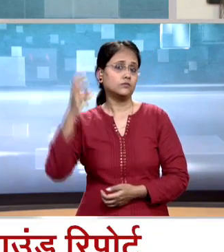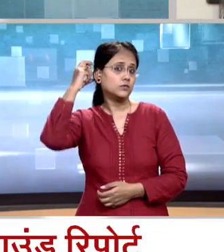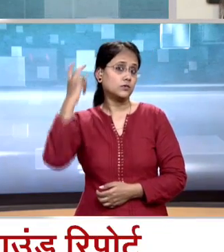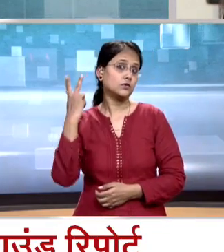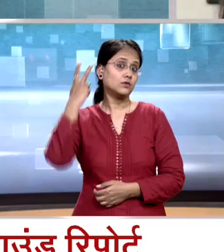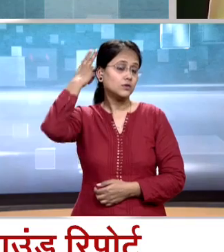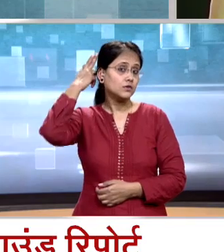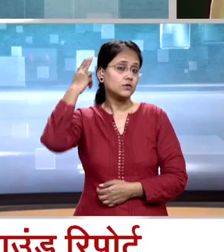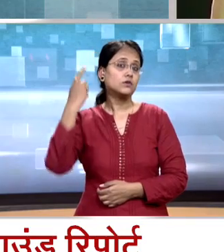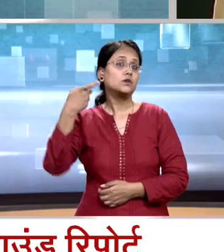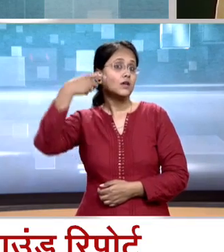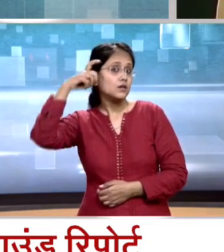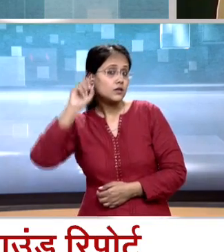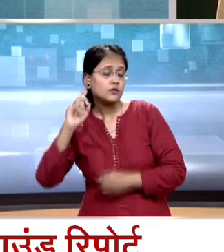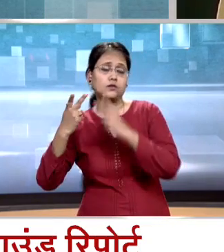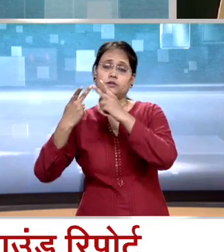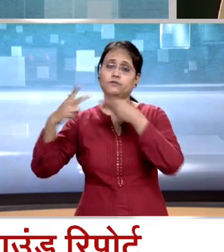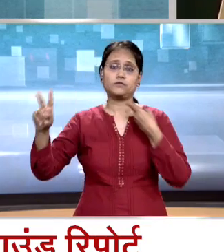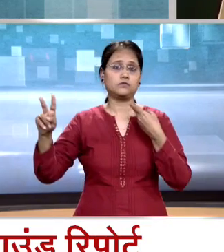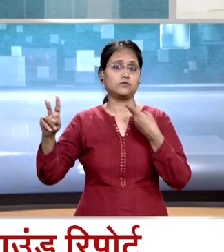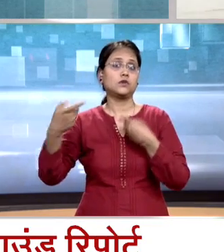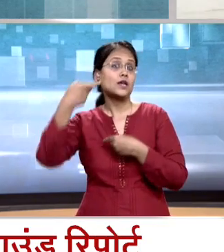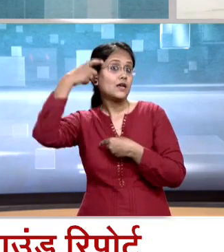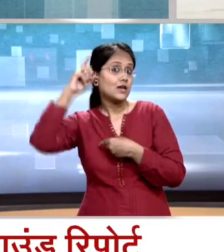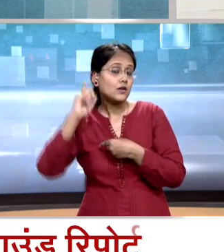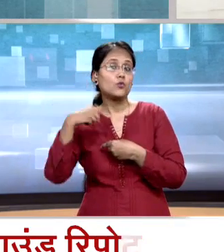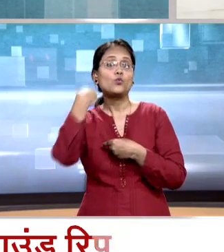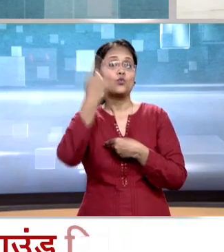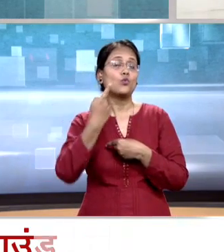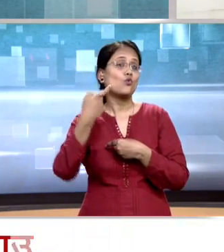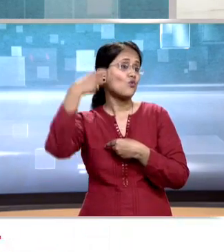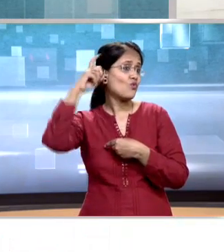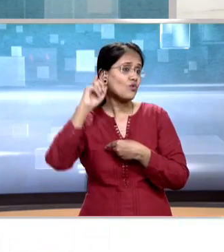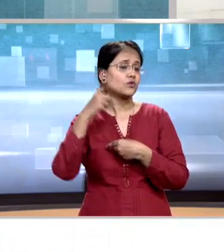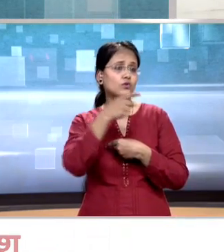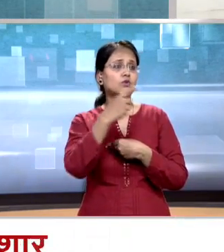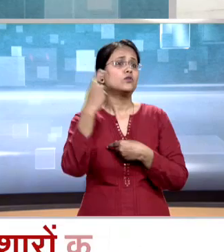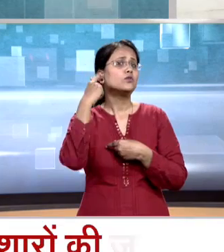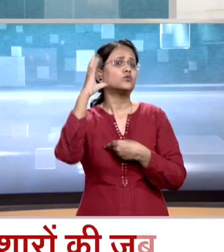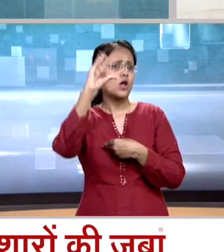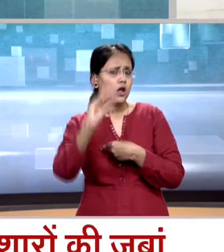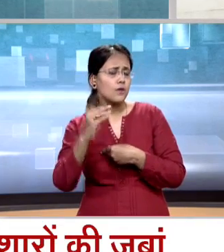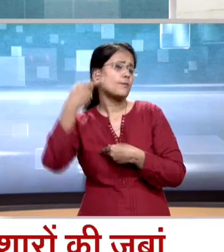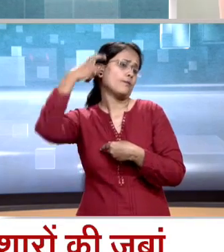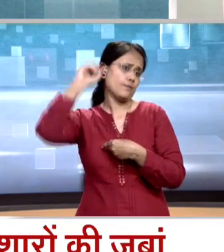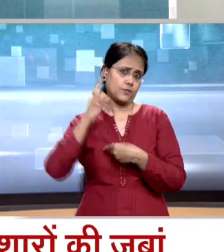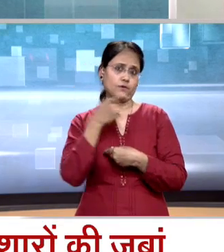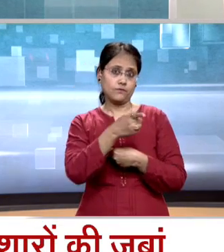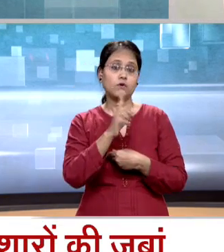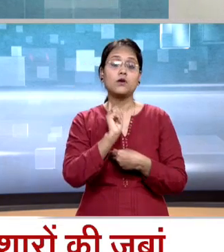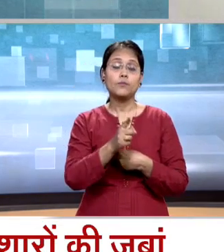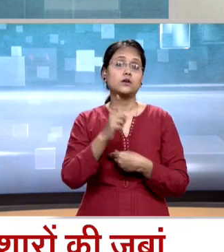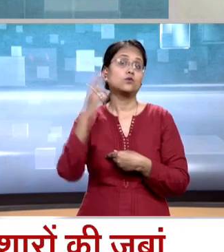कॉकलियर इम्प्लांट सर्जरी हियरिंग एड से अलग होती है। हियरिंग एड उन लोगों को लगाया जाता है जिन्हें कम सुनाई देता है,